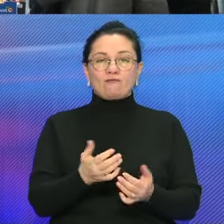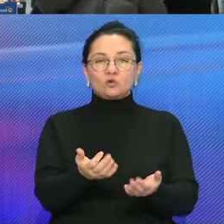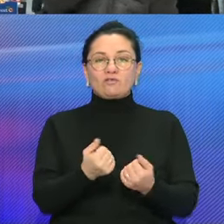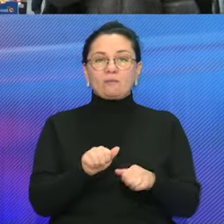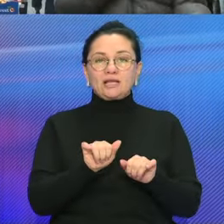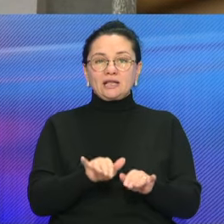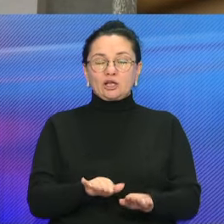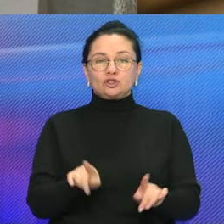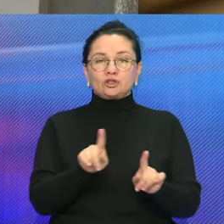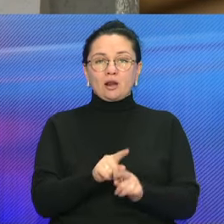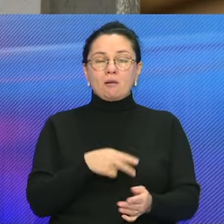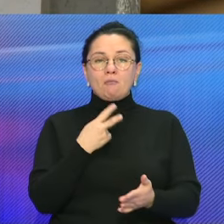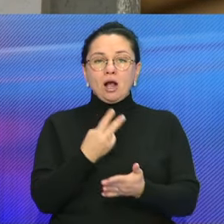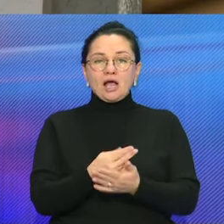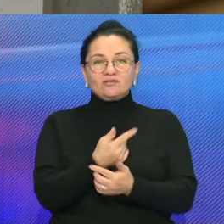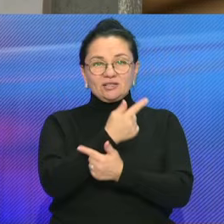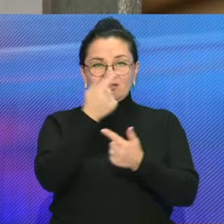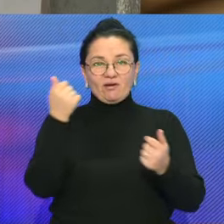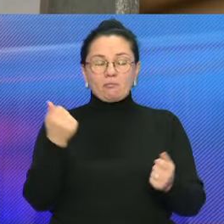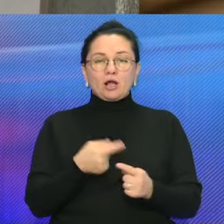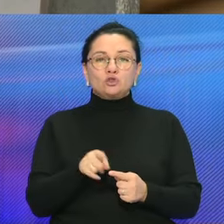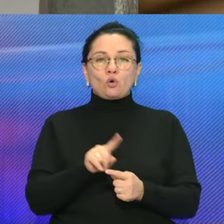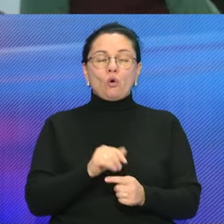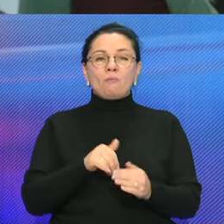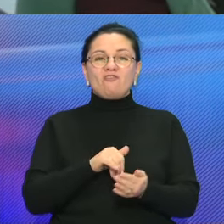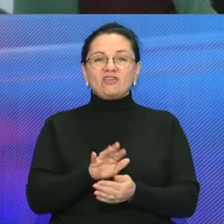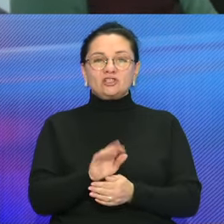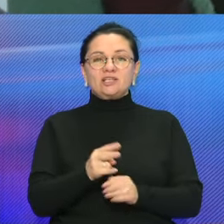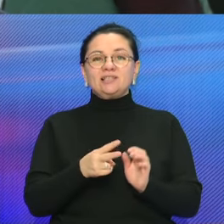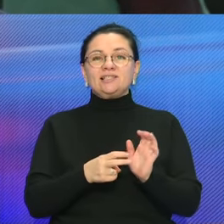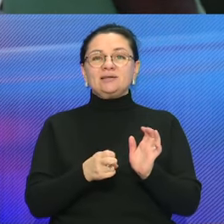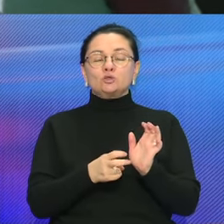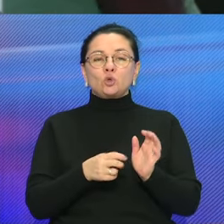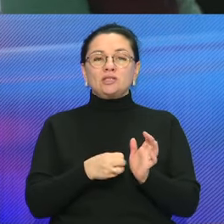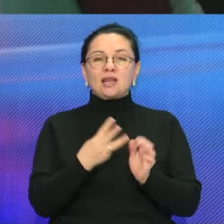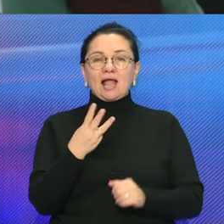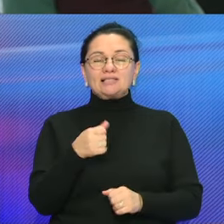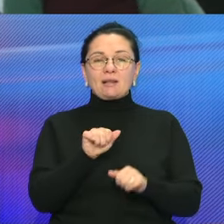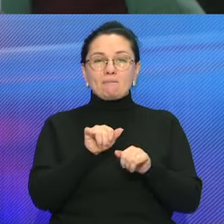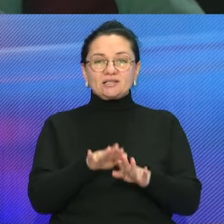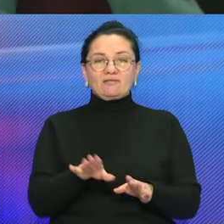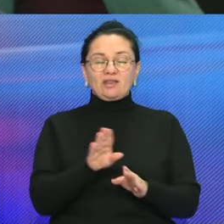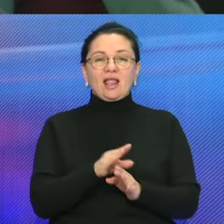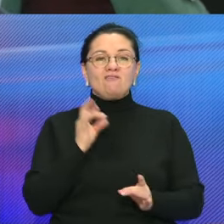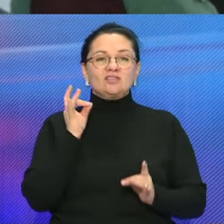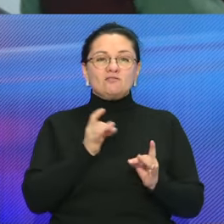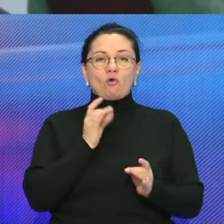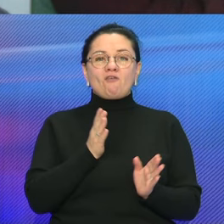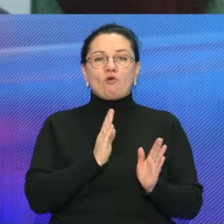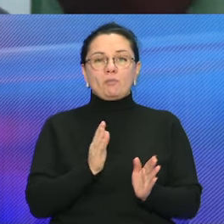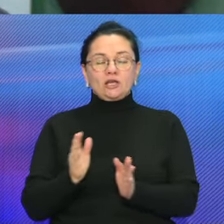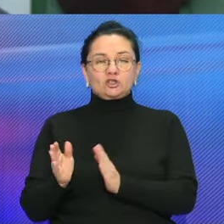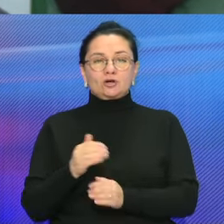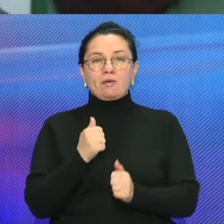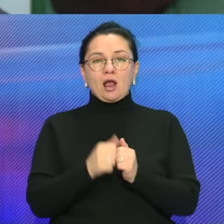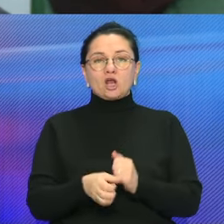решение транслировать информацию о вышедшем 713-м постановлении в звуковом режиме. Каждые